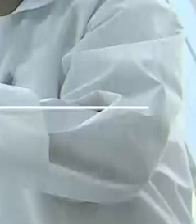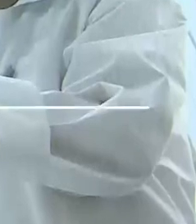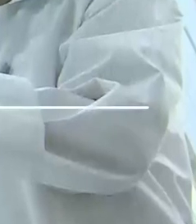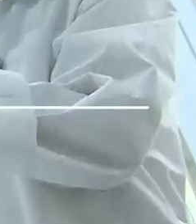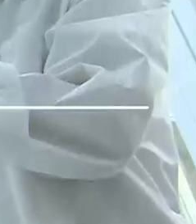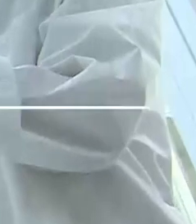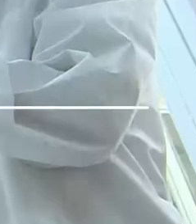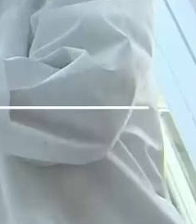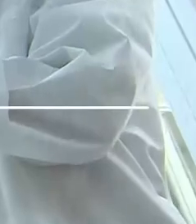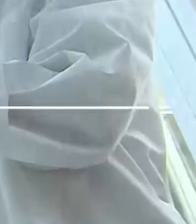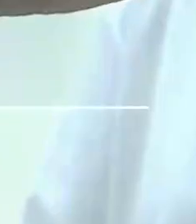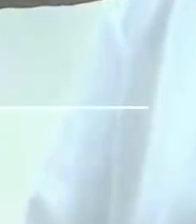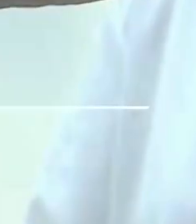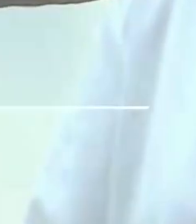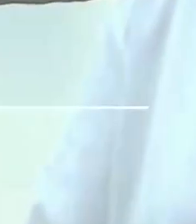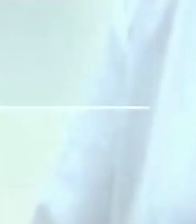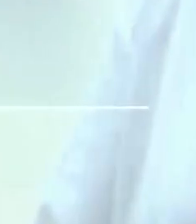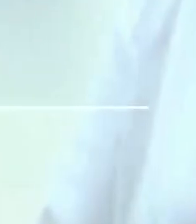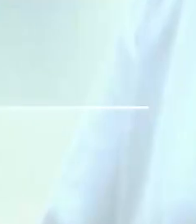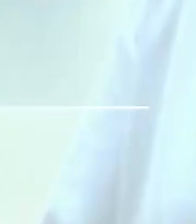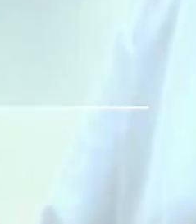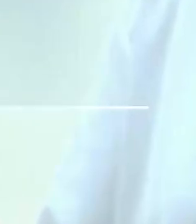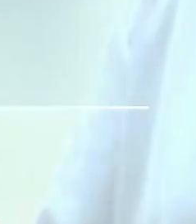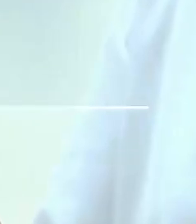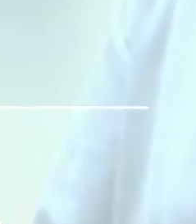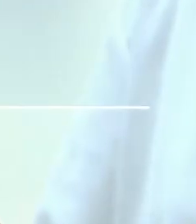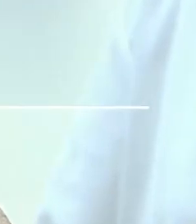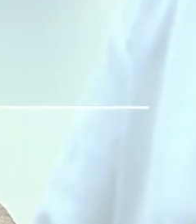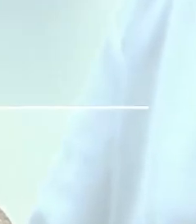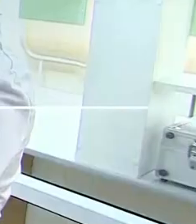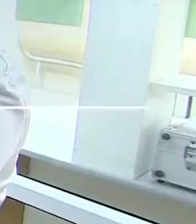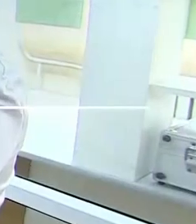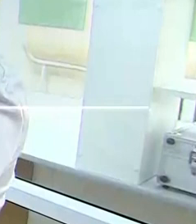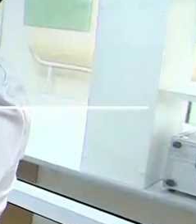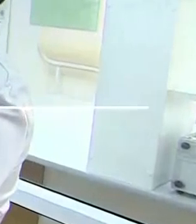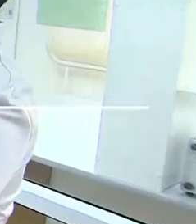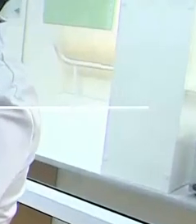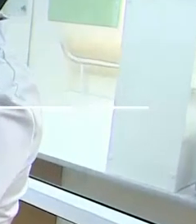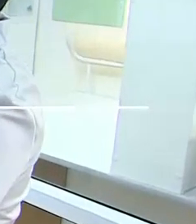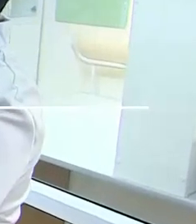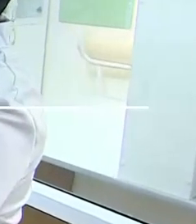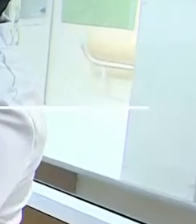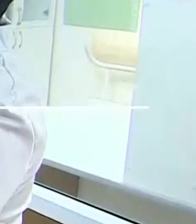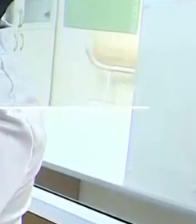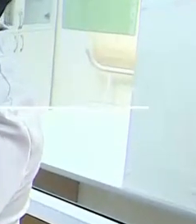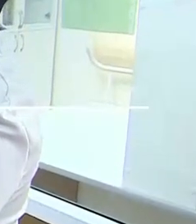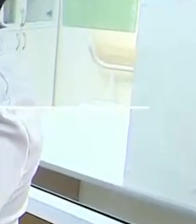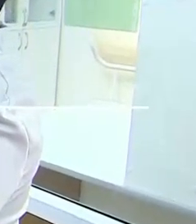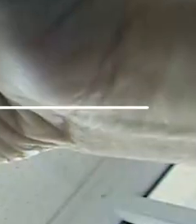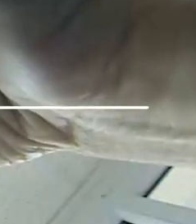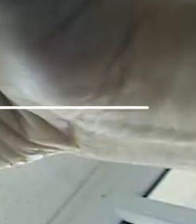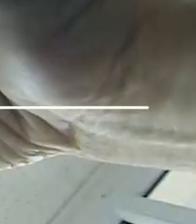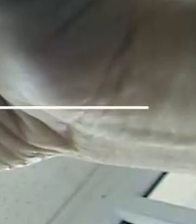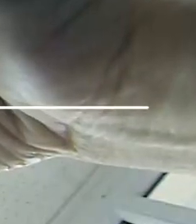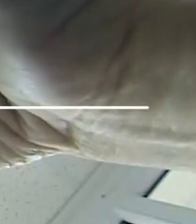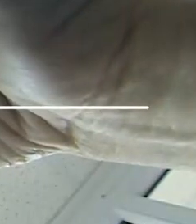Казахстанские молодые ученые разработали антисептик без спирта. В чем его преимущество и почему отечественные предприниматели не заинтересованы